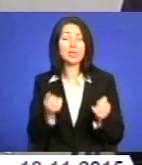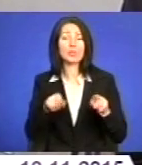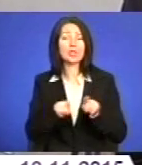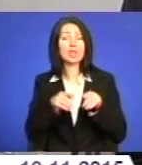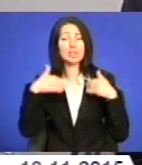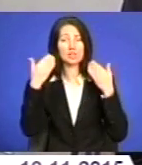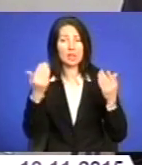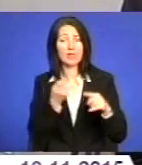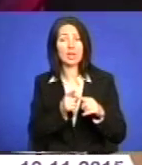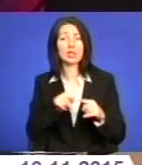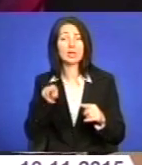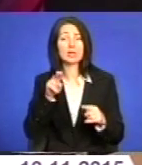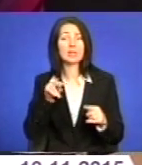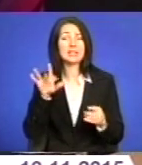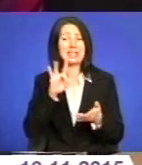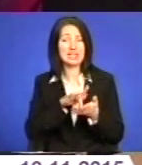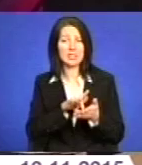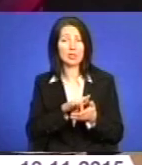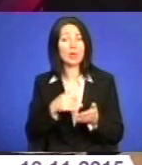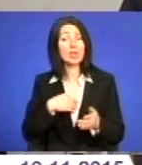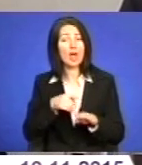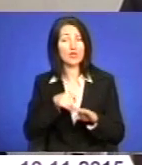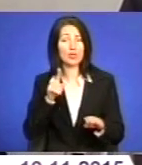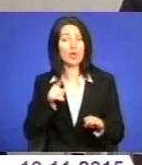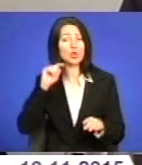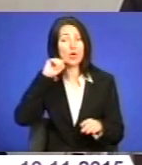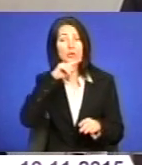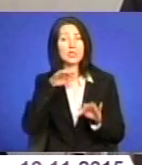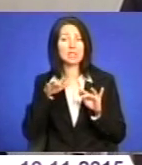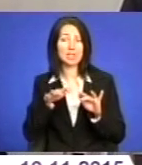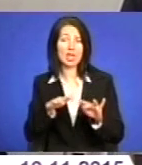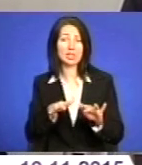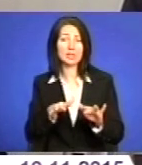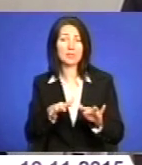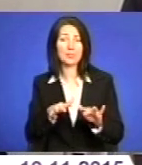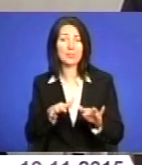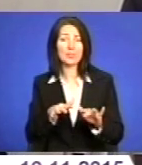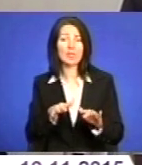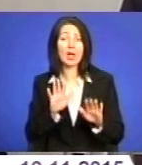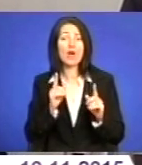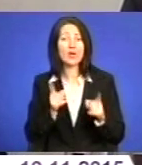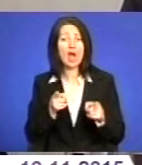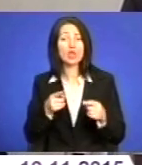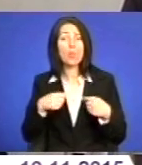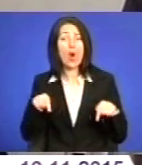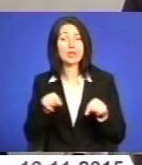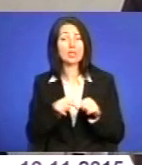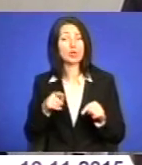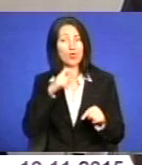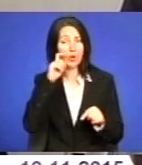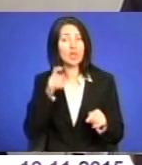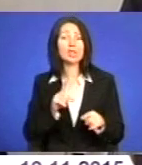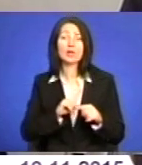якраз децентралізацію. Я відчуваю, що економічна діяльність в реальному секторі України